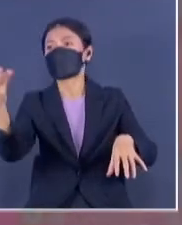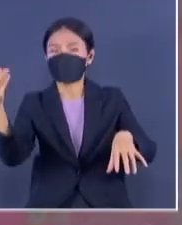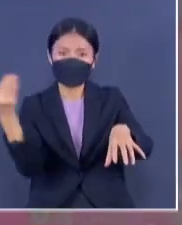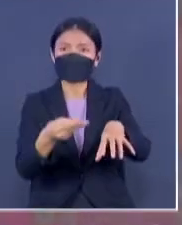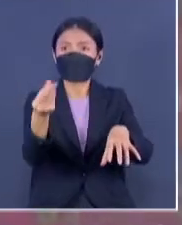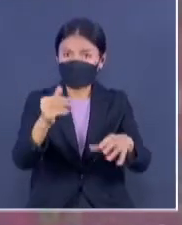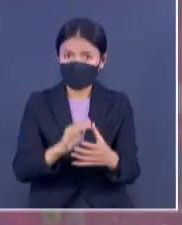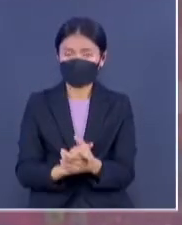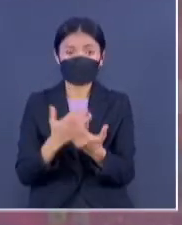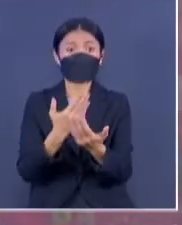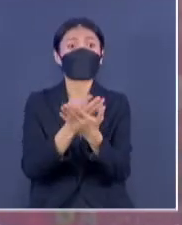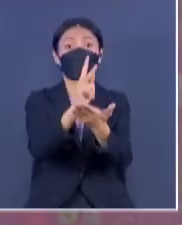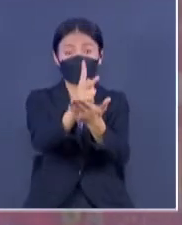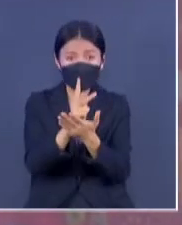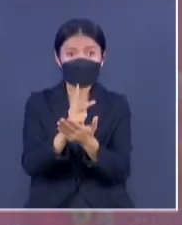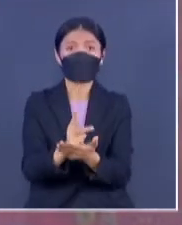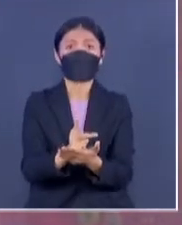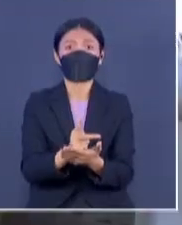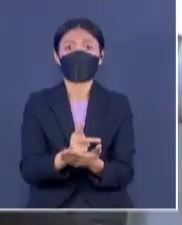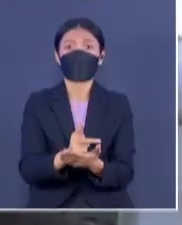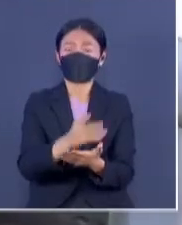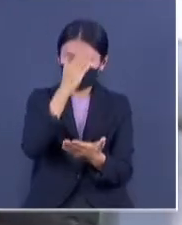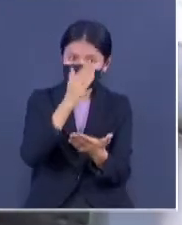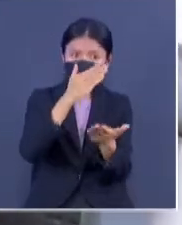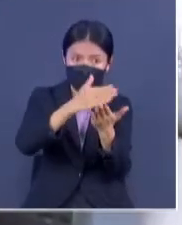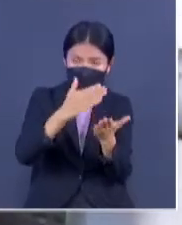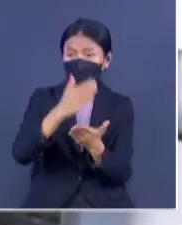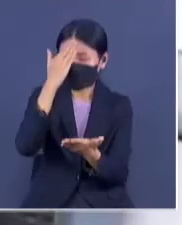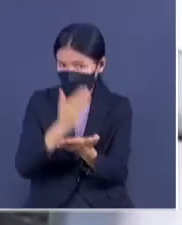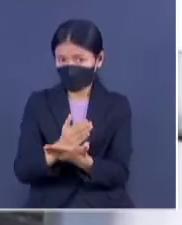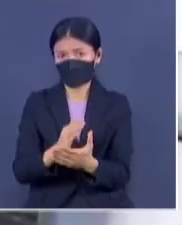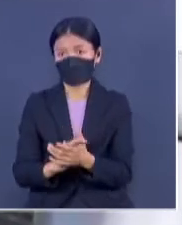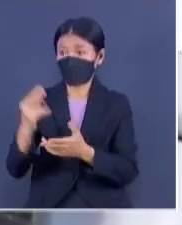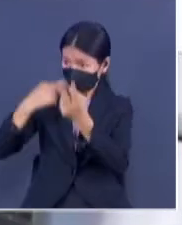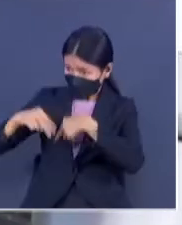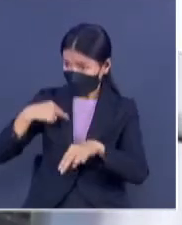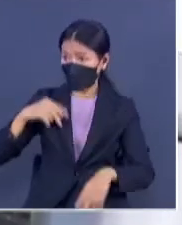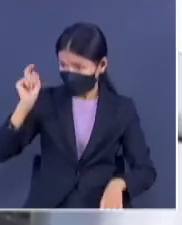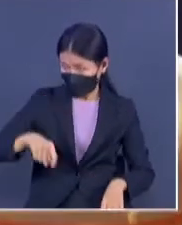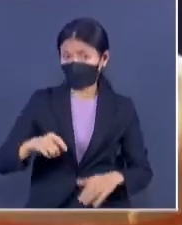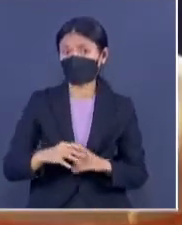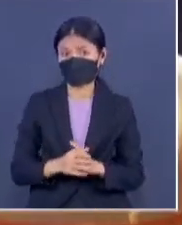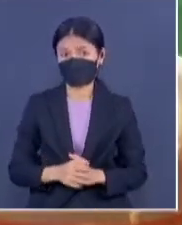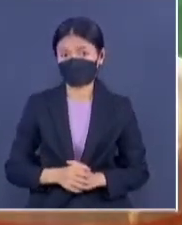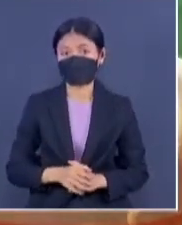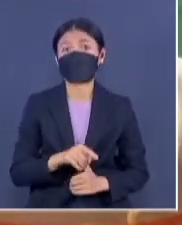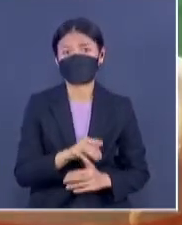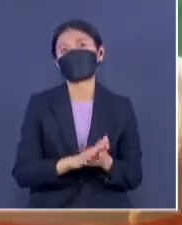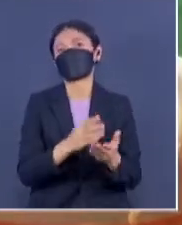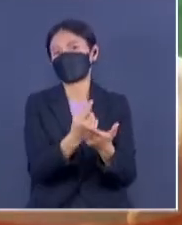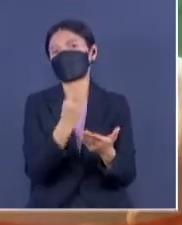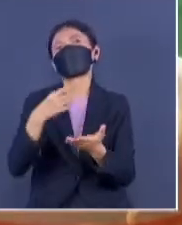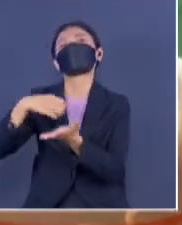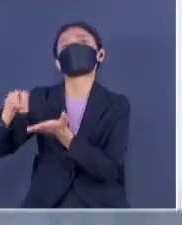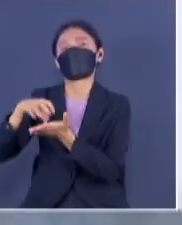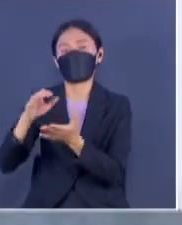พักต้นพักดอกคุณต้องดูแลเรานะ นี่ก็เป็นเสียงสะท้อนจากพี่น้องประชาชนนะคะขณะที่ประชาชนหลายคนเห็นตร